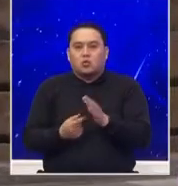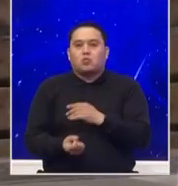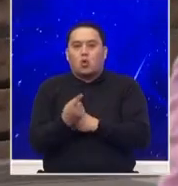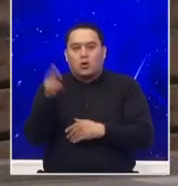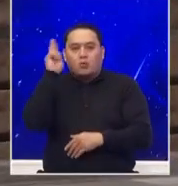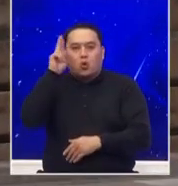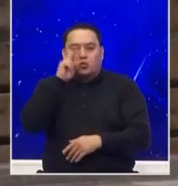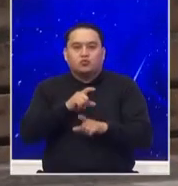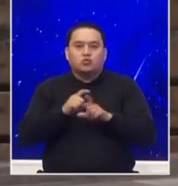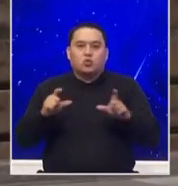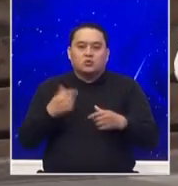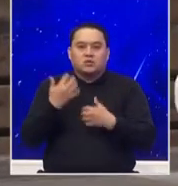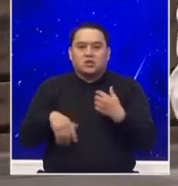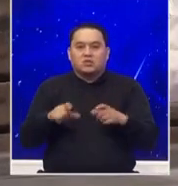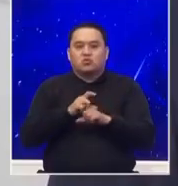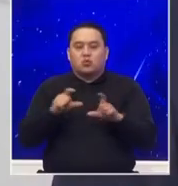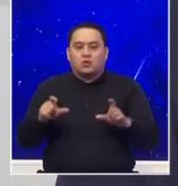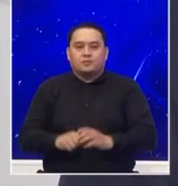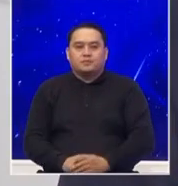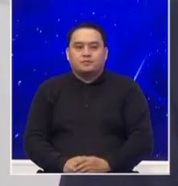появится обучение для школьников среднего звена.